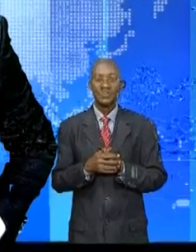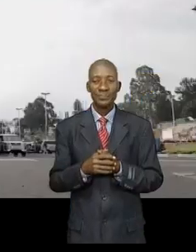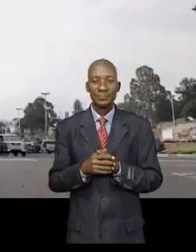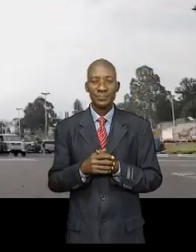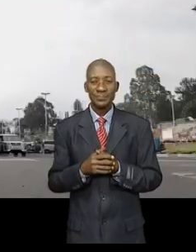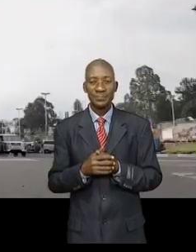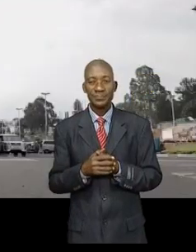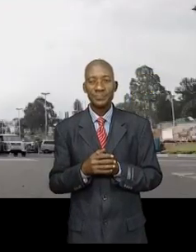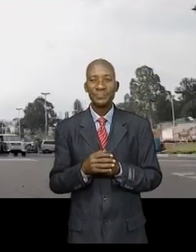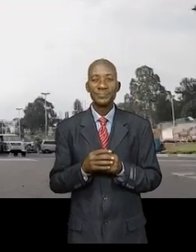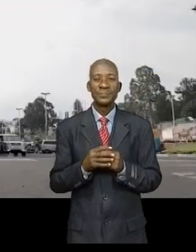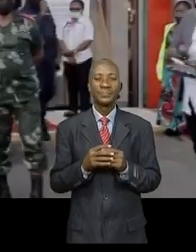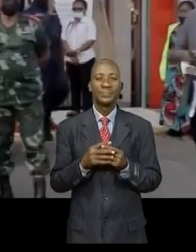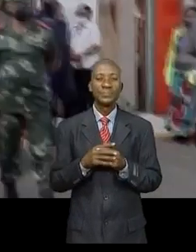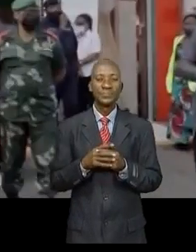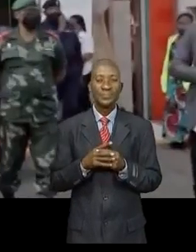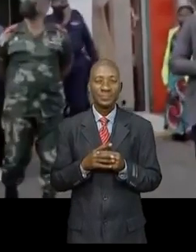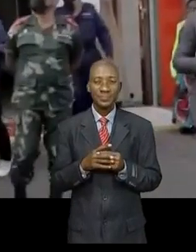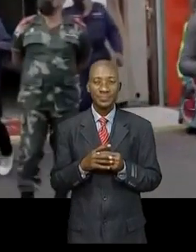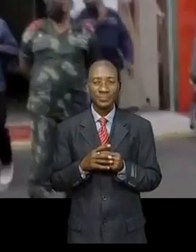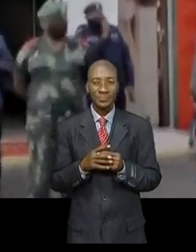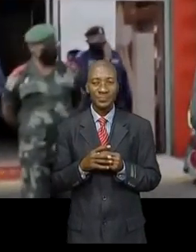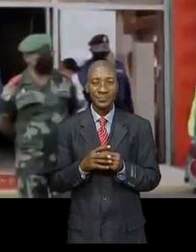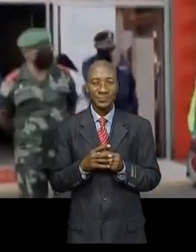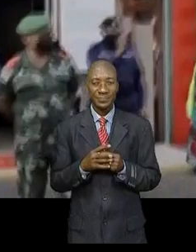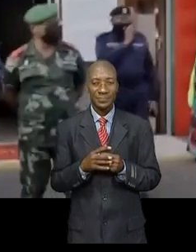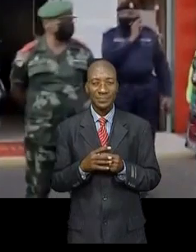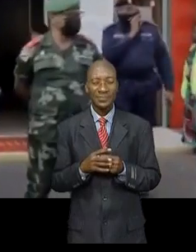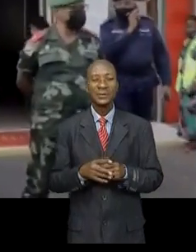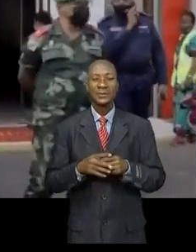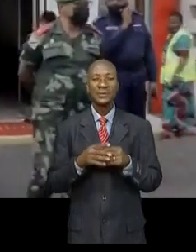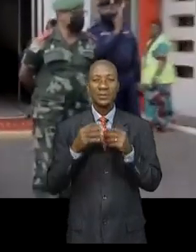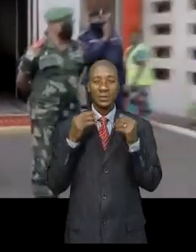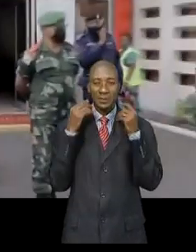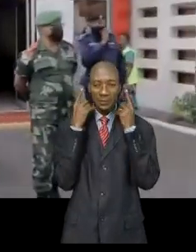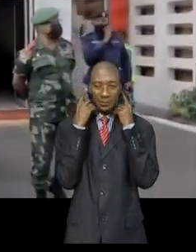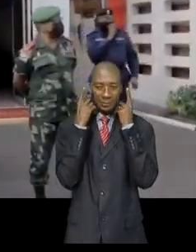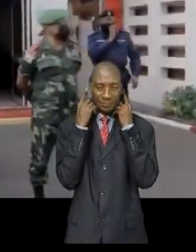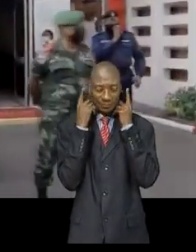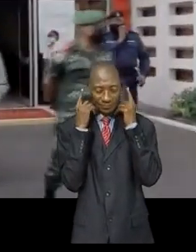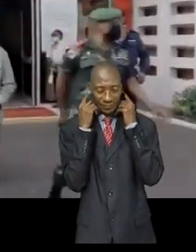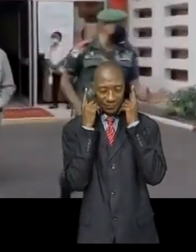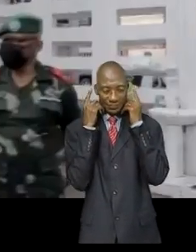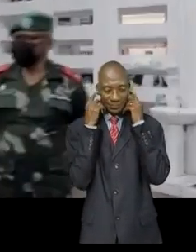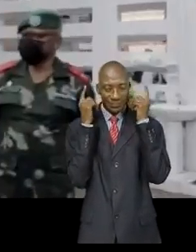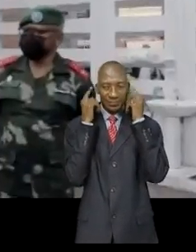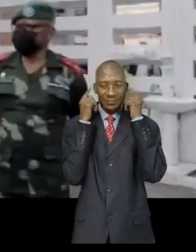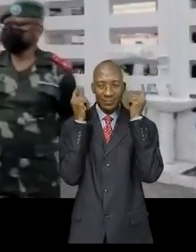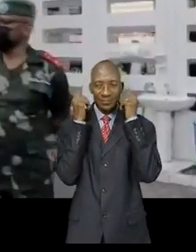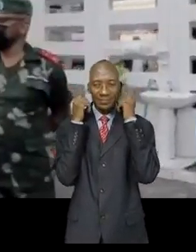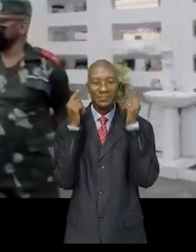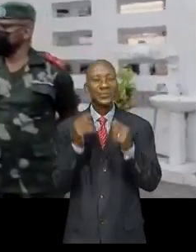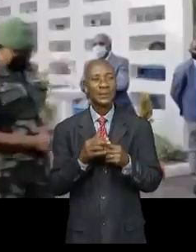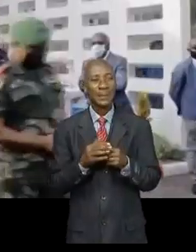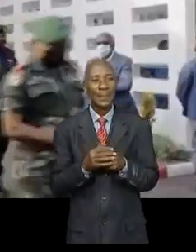L'amour ne connaît pas de distance. Il a traversé 2000 km entre Kinshasa et le Nord Kivu ce dimanche 20